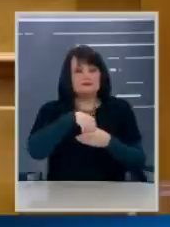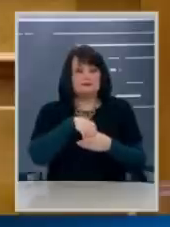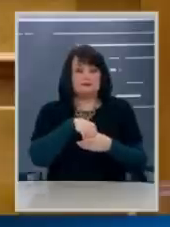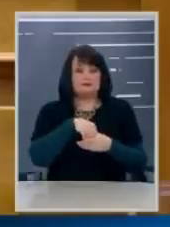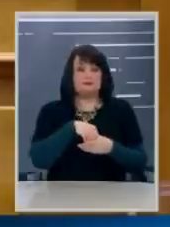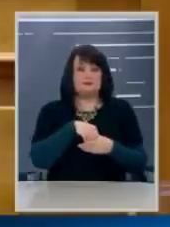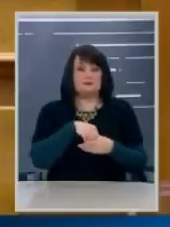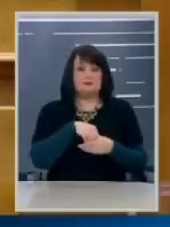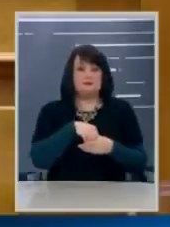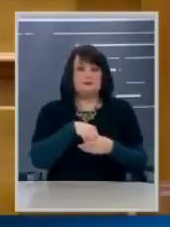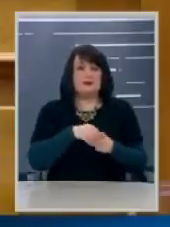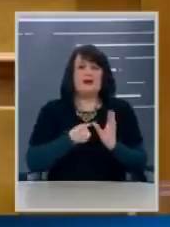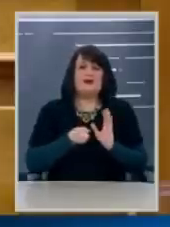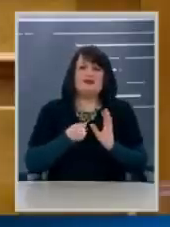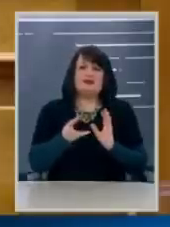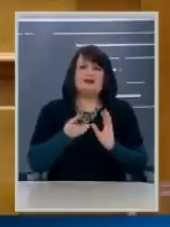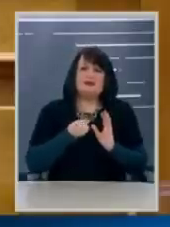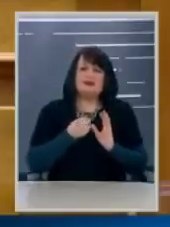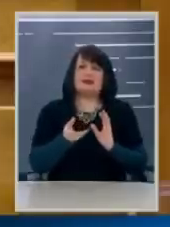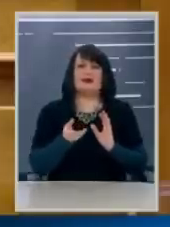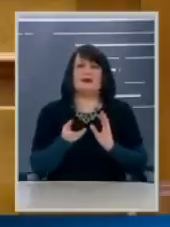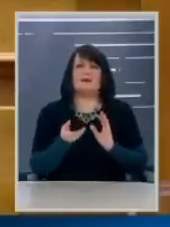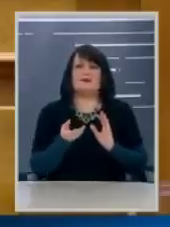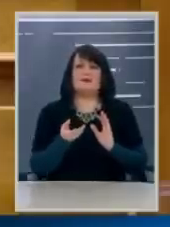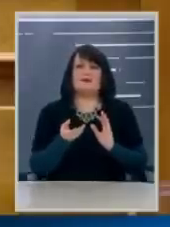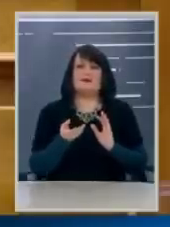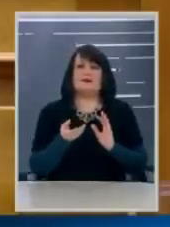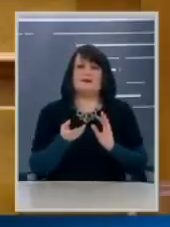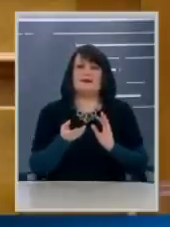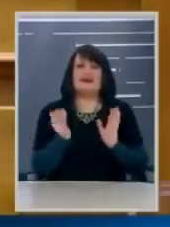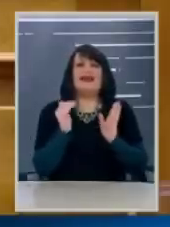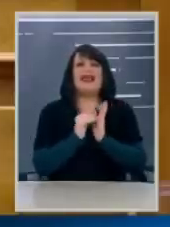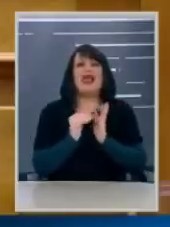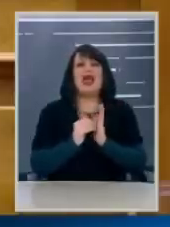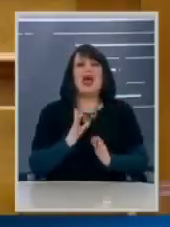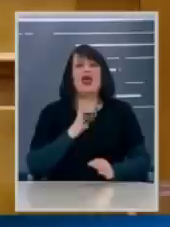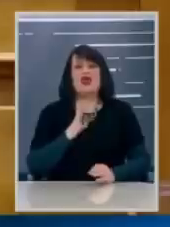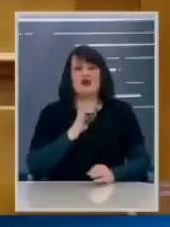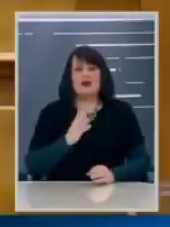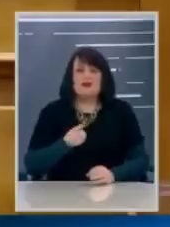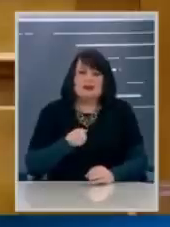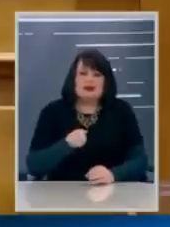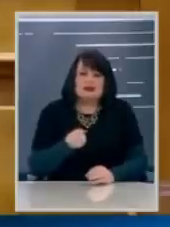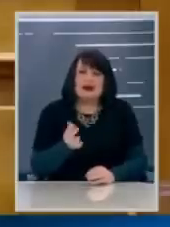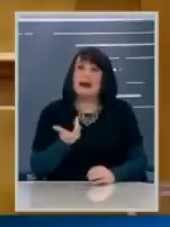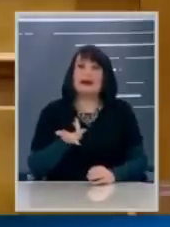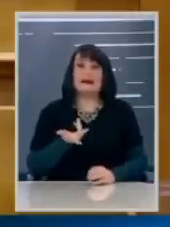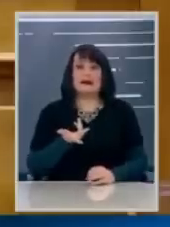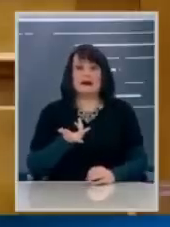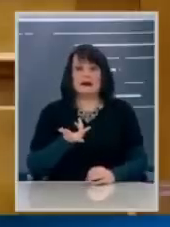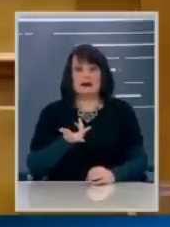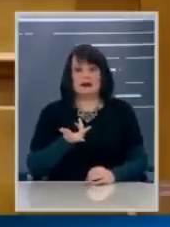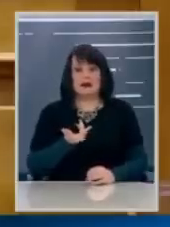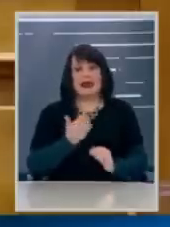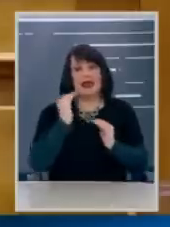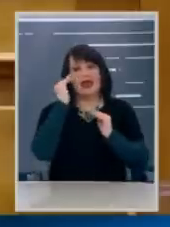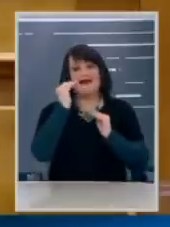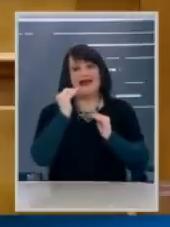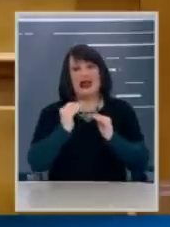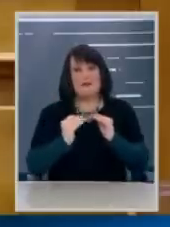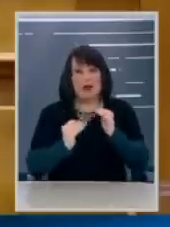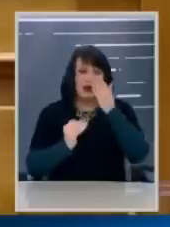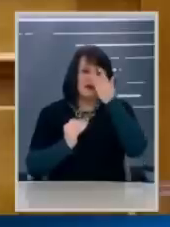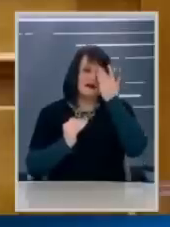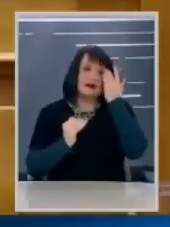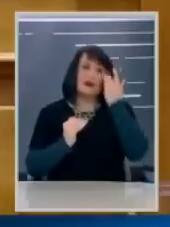πολλές δεκάδες, για να μην πω εκατοντάδες χιλιάδες ανθρώπους σε κλίμακες τέτοιες